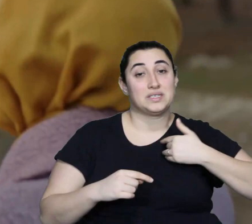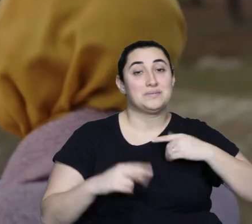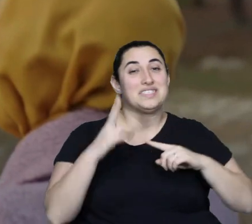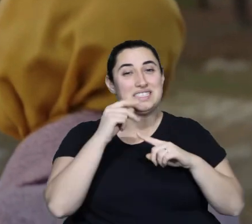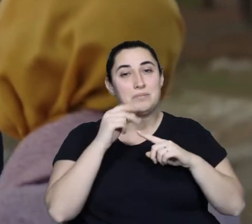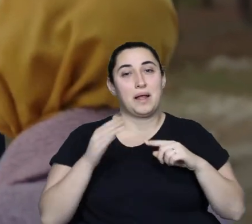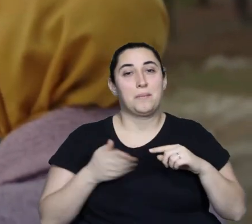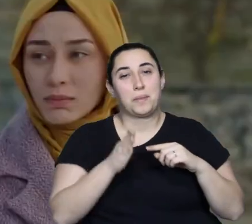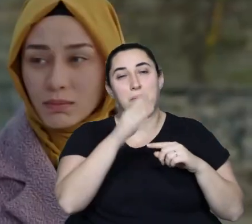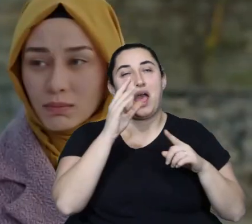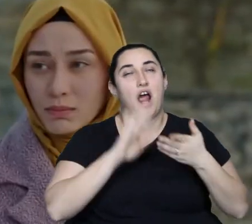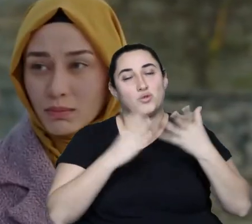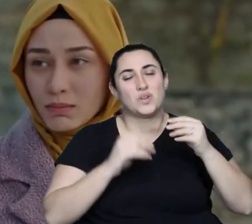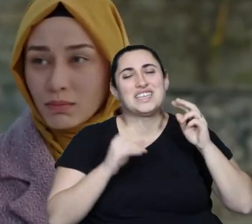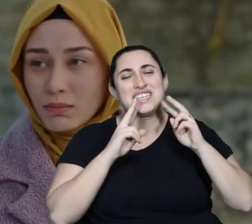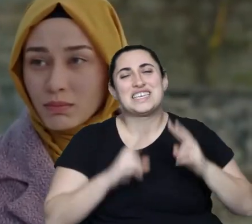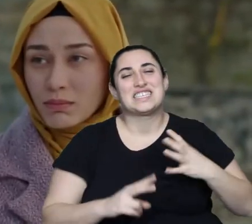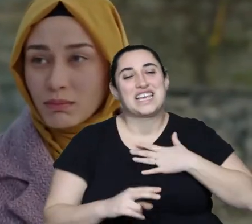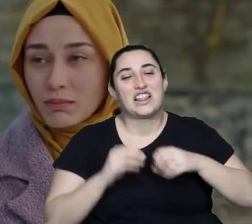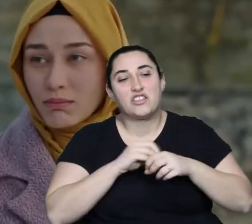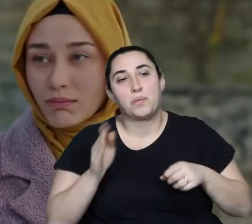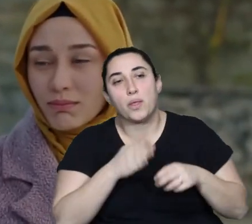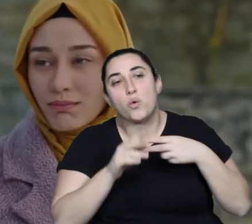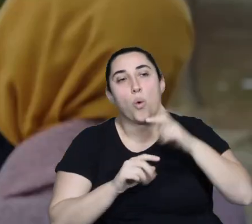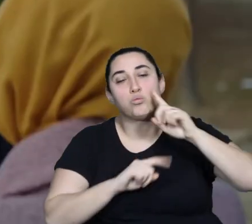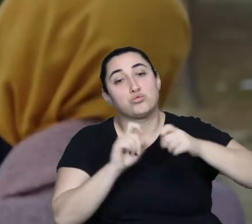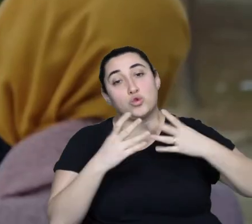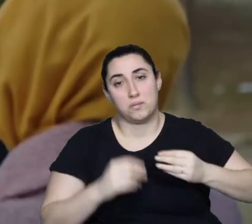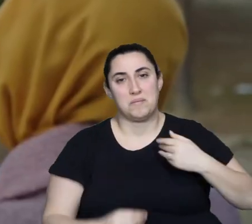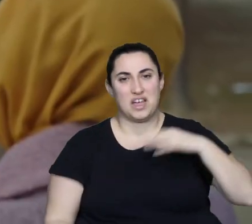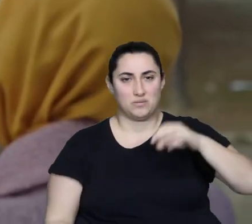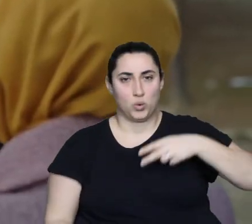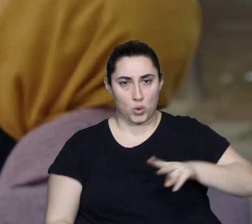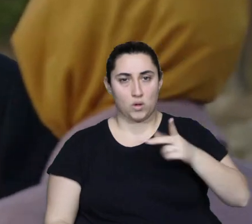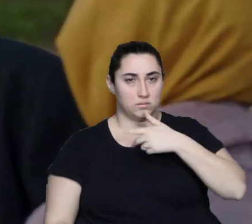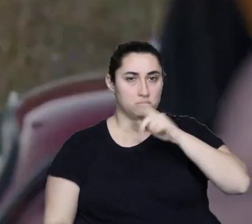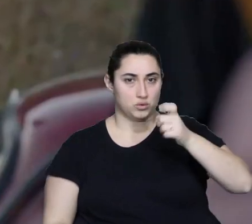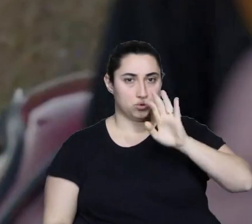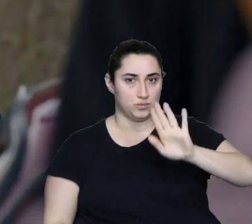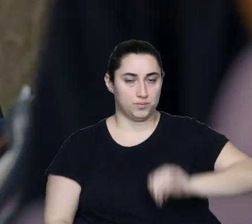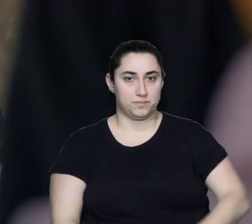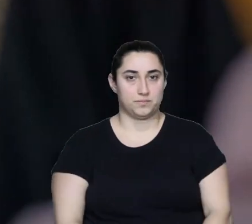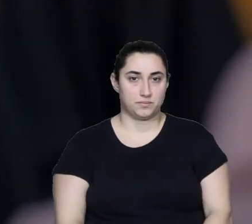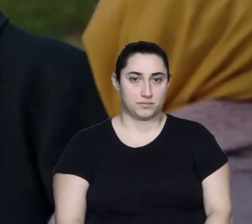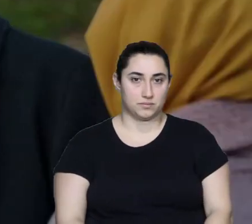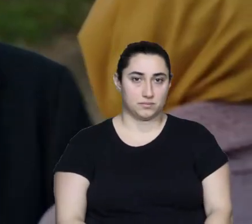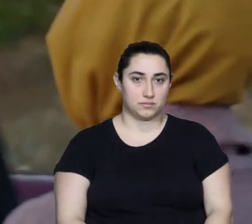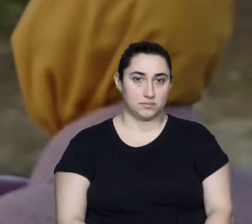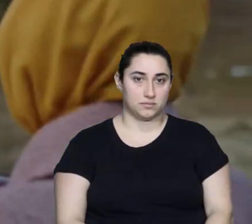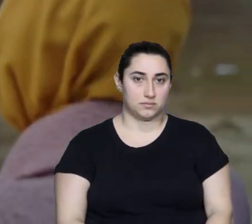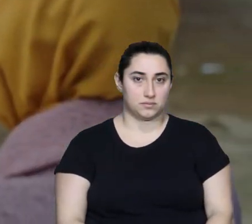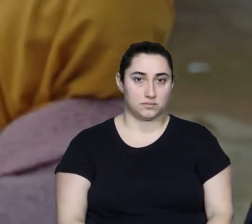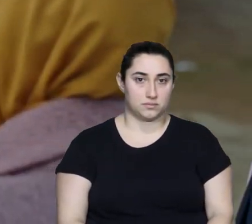İsmail kestirme bir arkadaş olduğu için kesin kendine kestirme bir yol bulmuştur. Hatta ben şu anda o yolu buluyorum. Etrafa bakıyor.